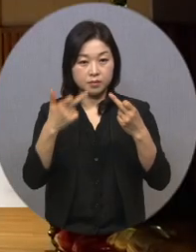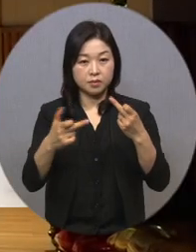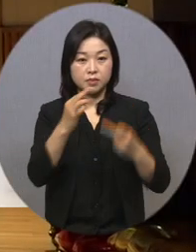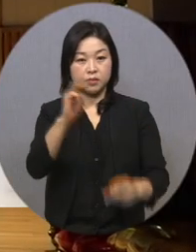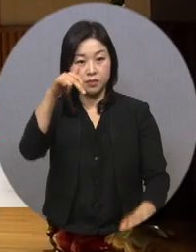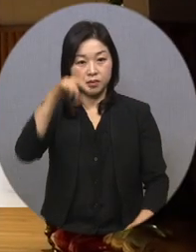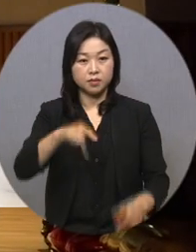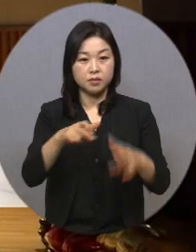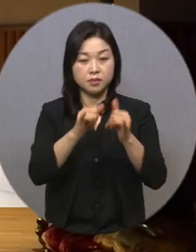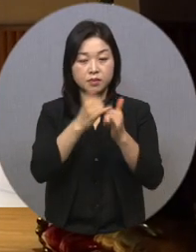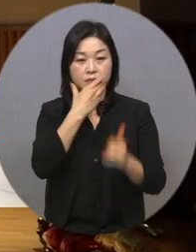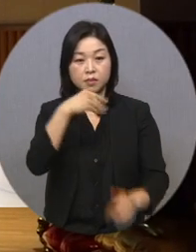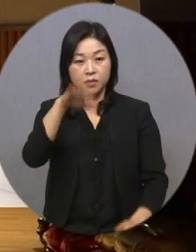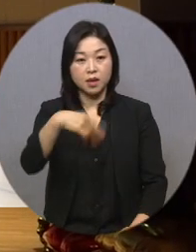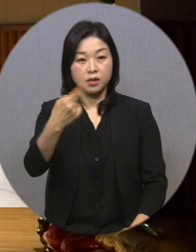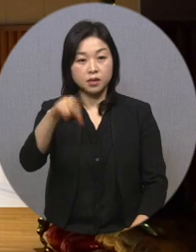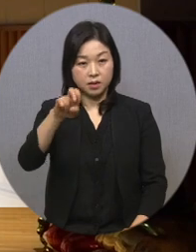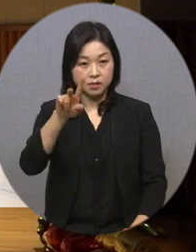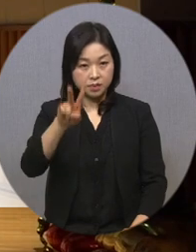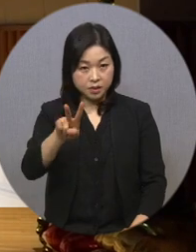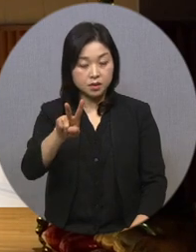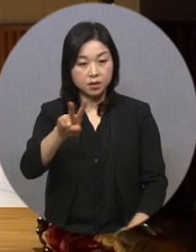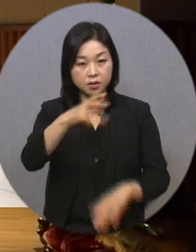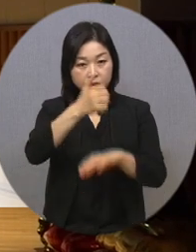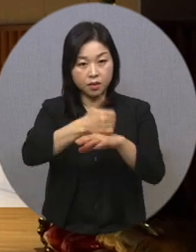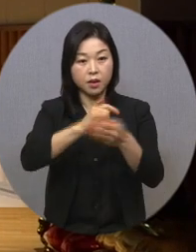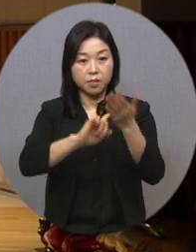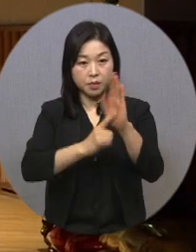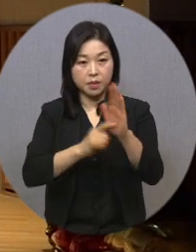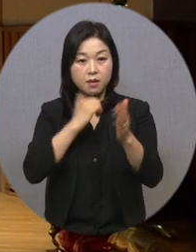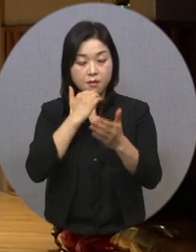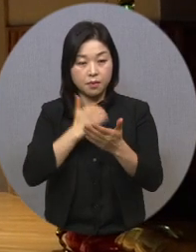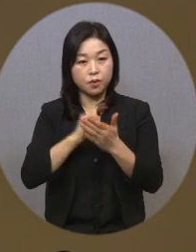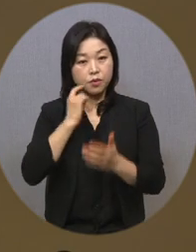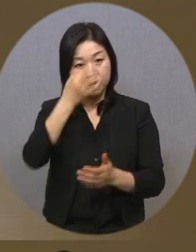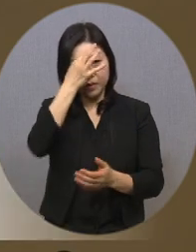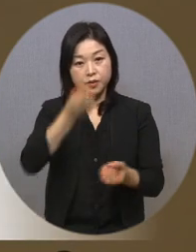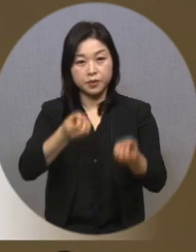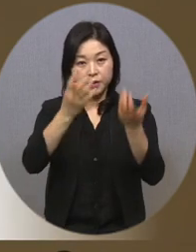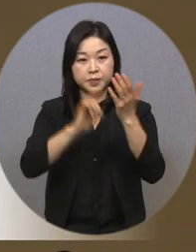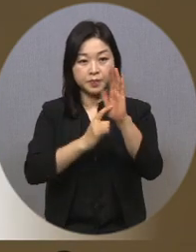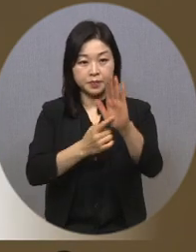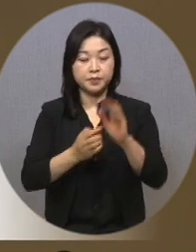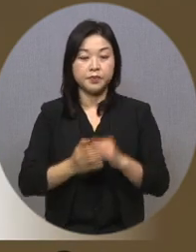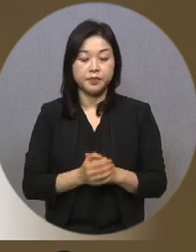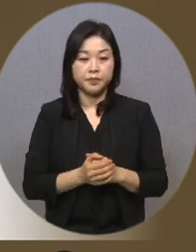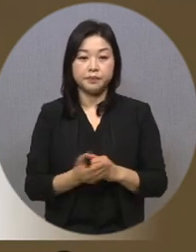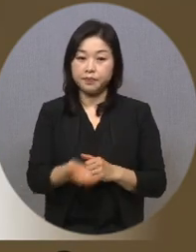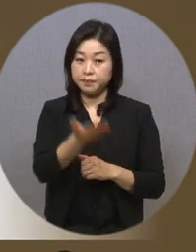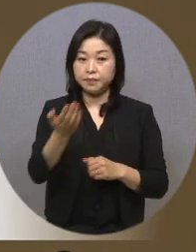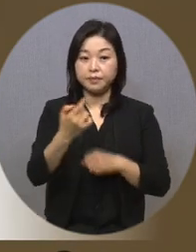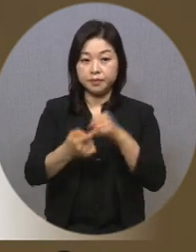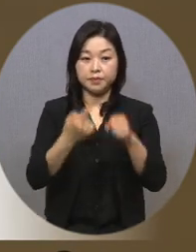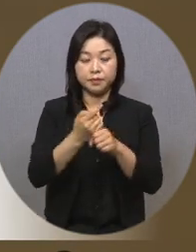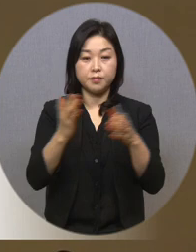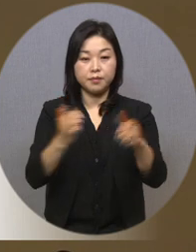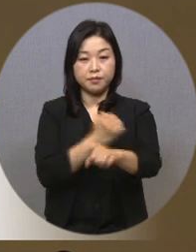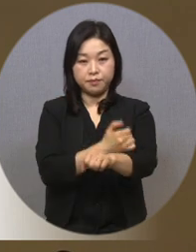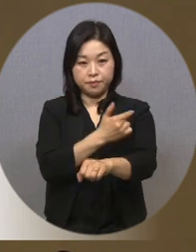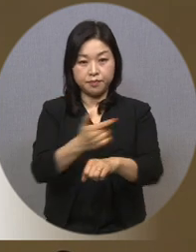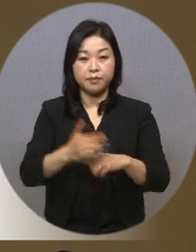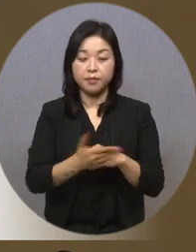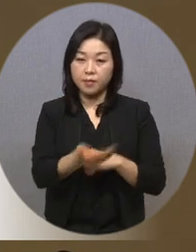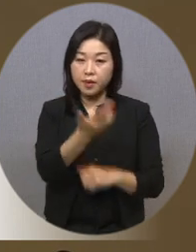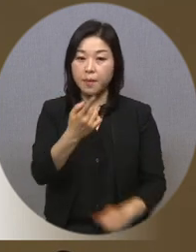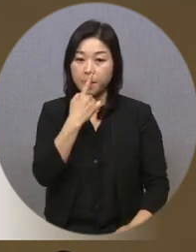장애인복지관에서는 2021년도 성과 발표회 감동예술제를 진행했습니다. 여러분들 1년 동안 고생하셨고요. 여러분들의